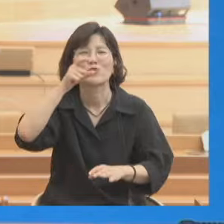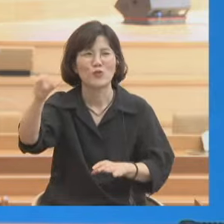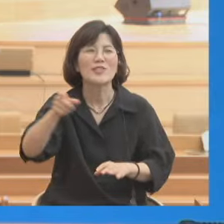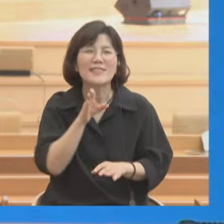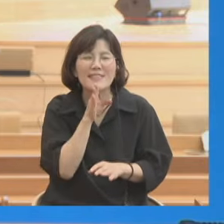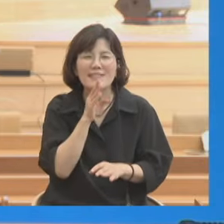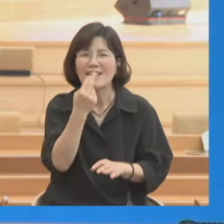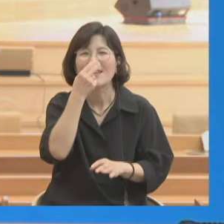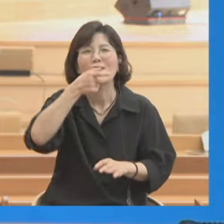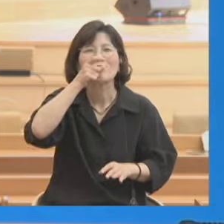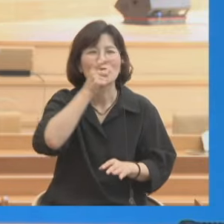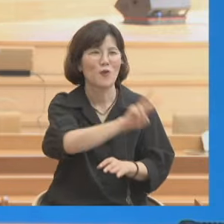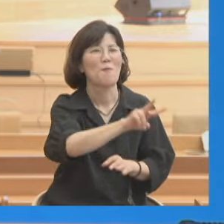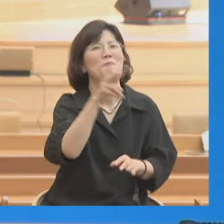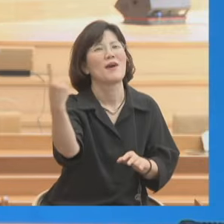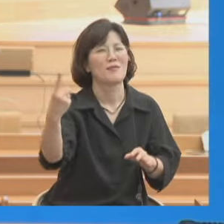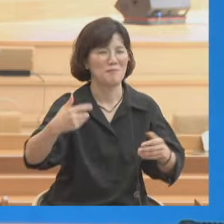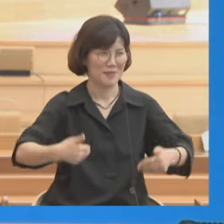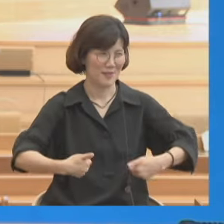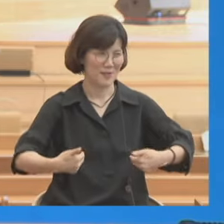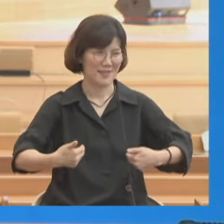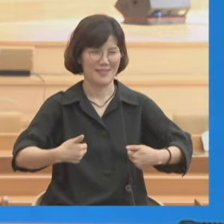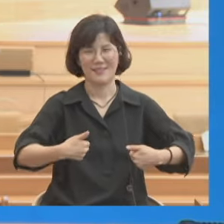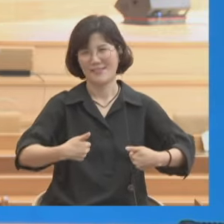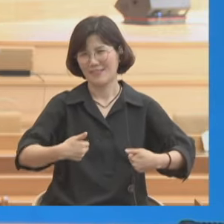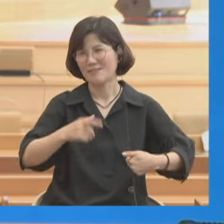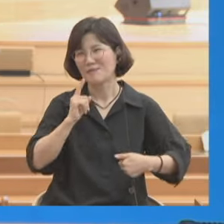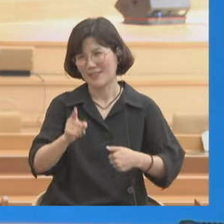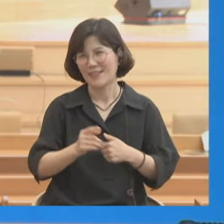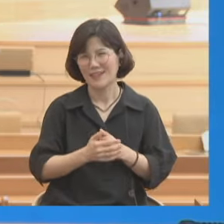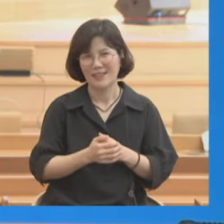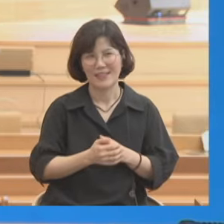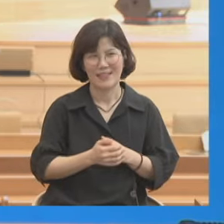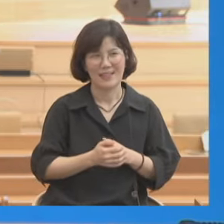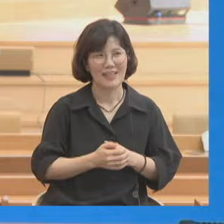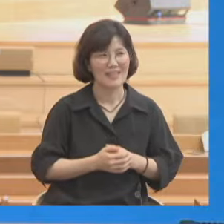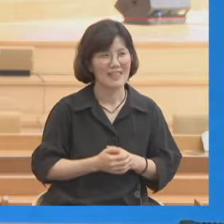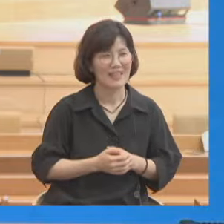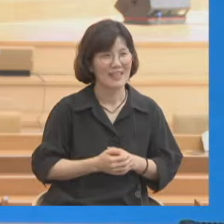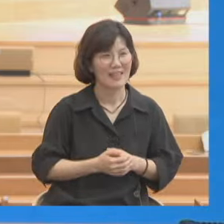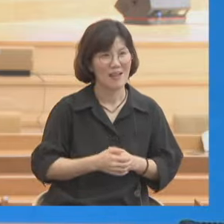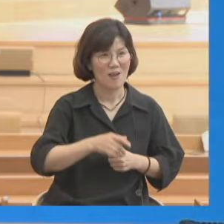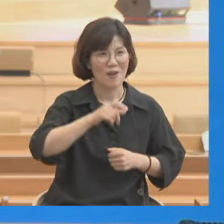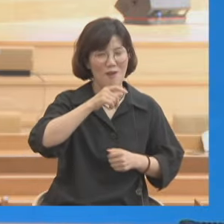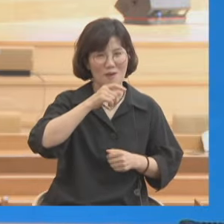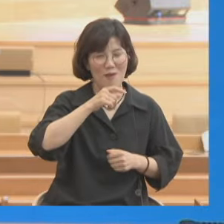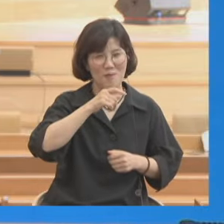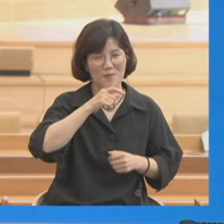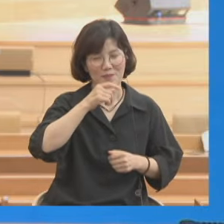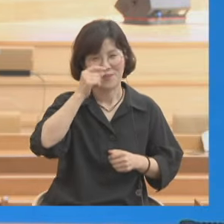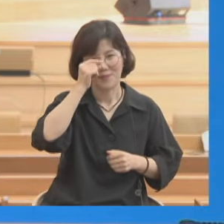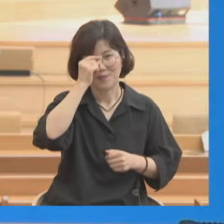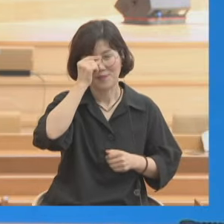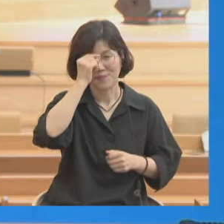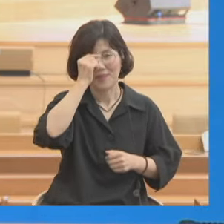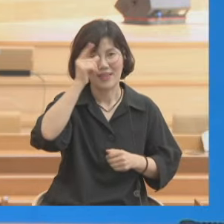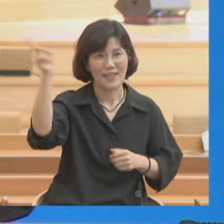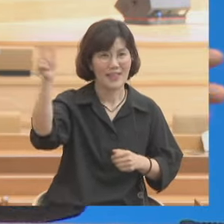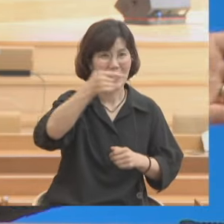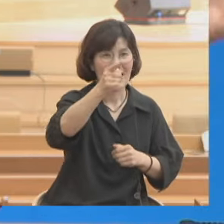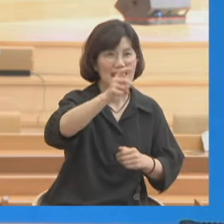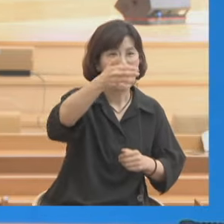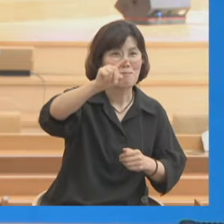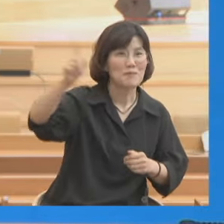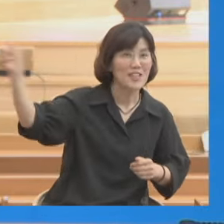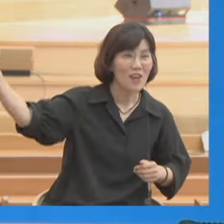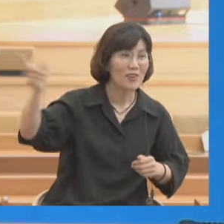생수로 갈아타야 되는 줄 믿습니다. 아무리 물이 철철 넘쳐 흘러가지고 이 남천강변에